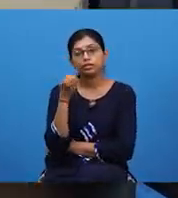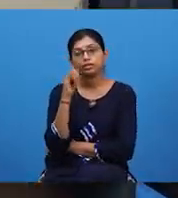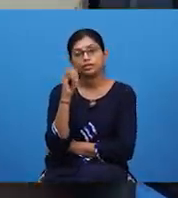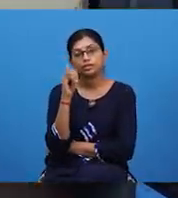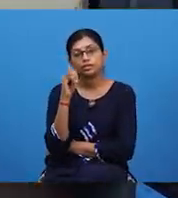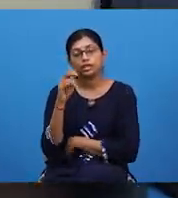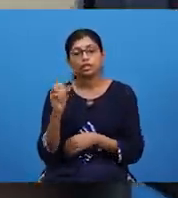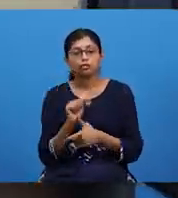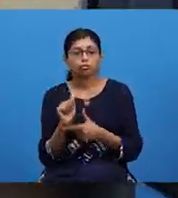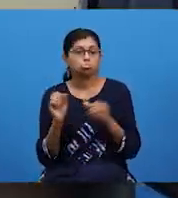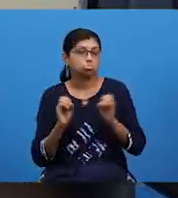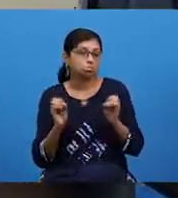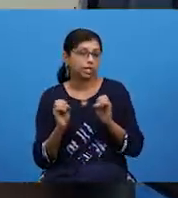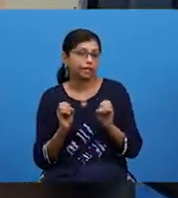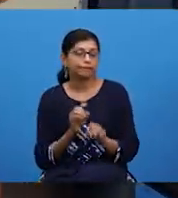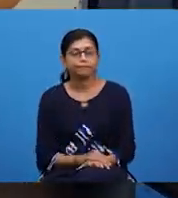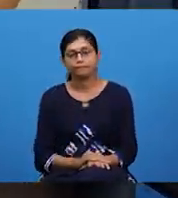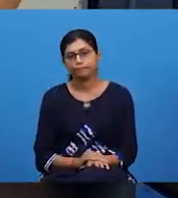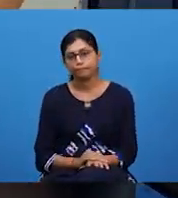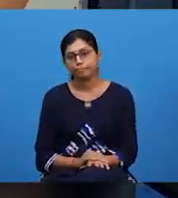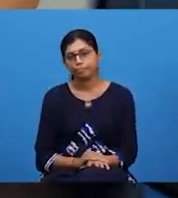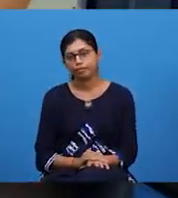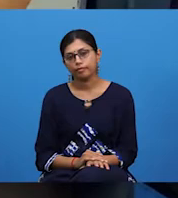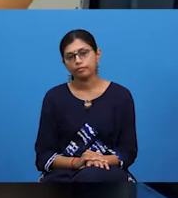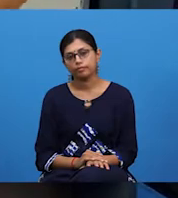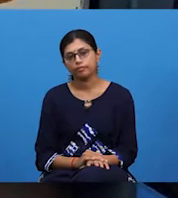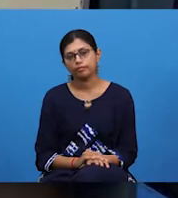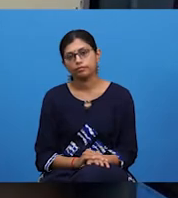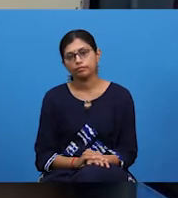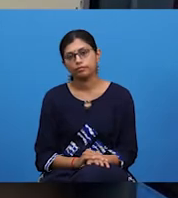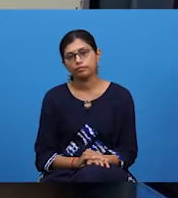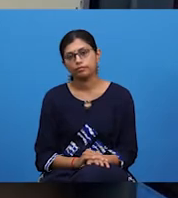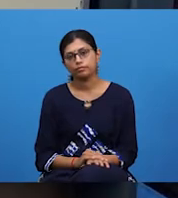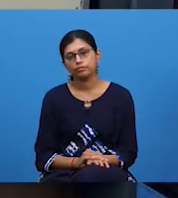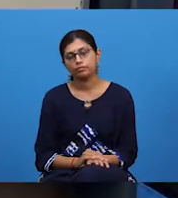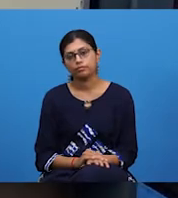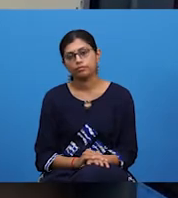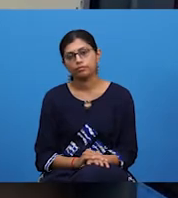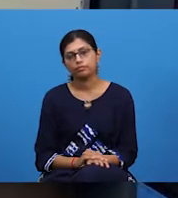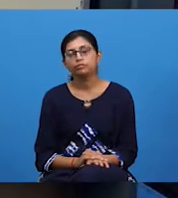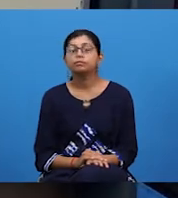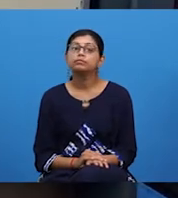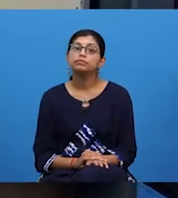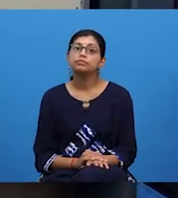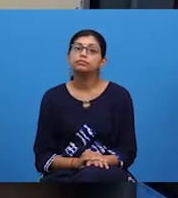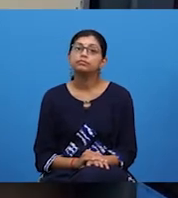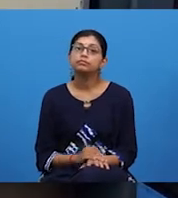eksperimen ini, jadi kita akan mendapati bahawa kanji tidak boleh meresap keluar daripada